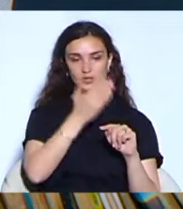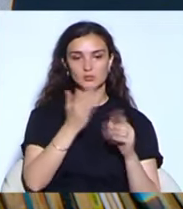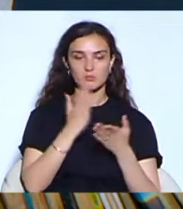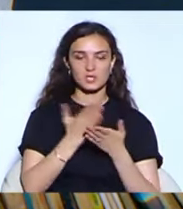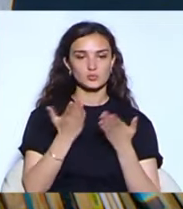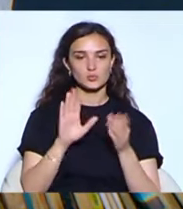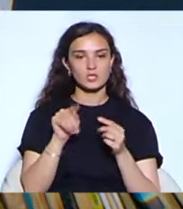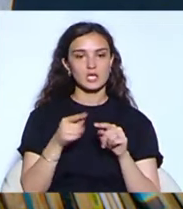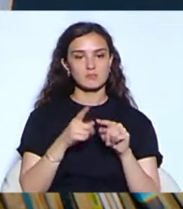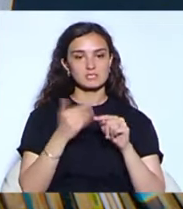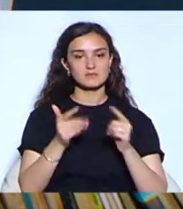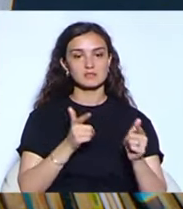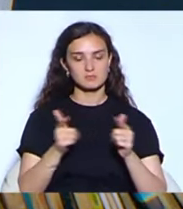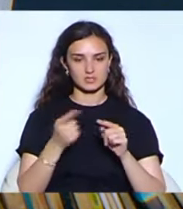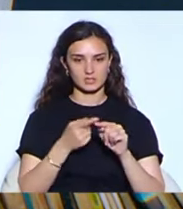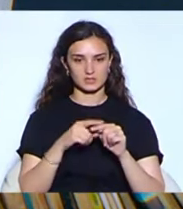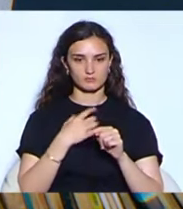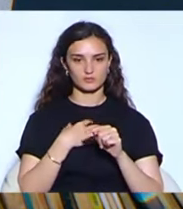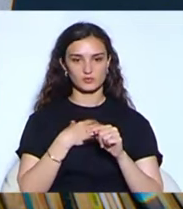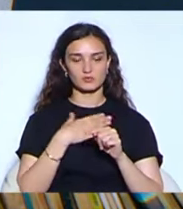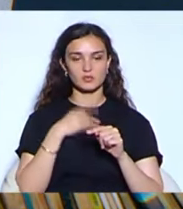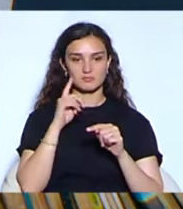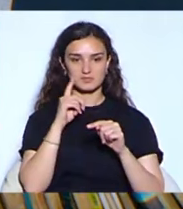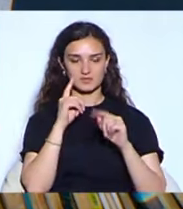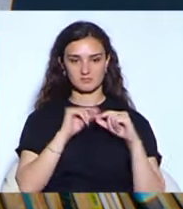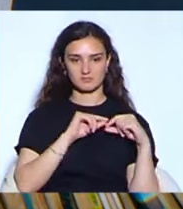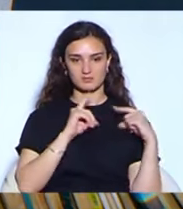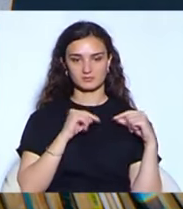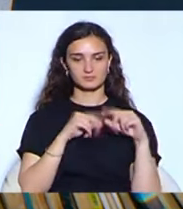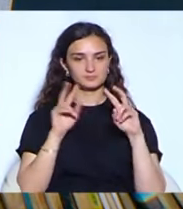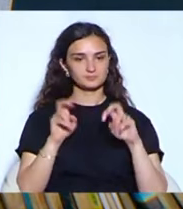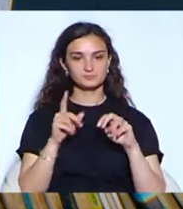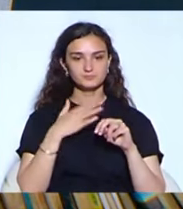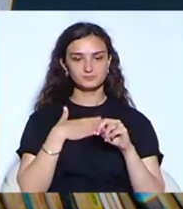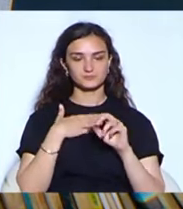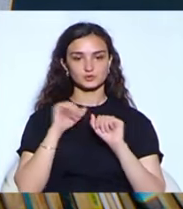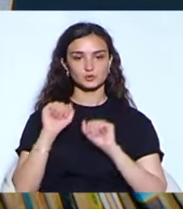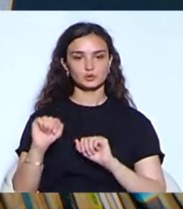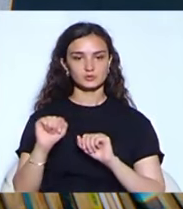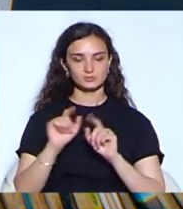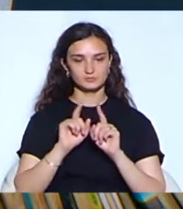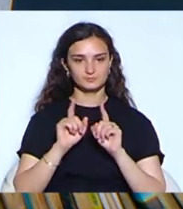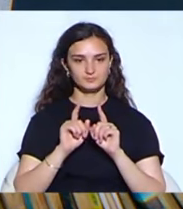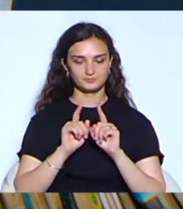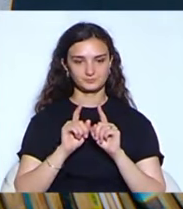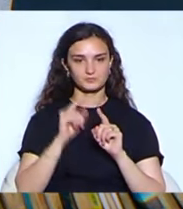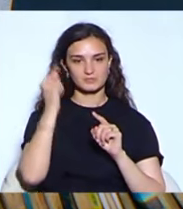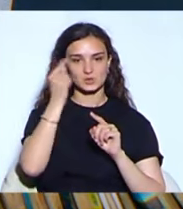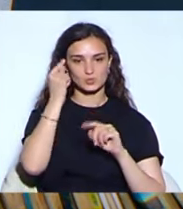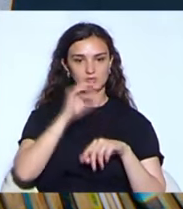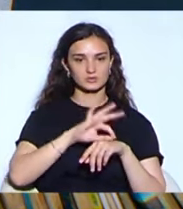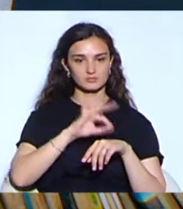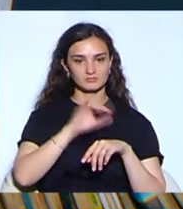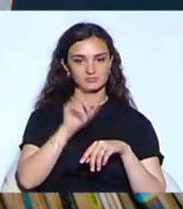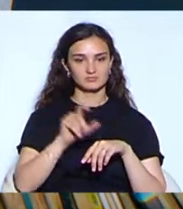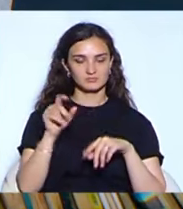არა ამისთვის მზა. ეს არის მნიშვნელოვანი. ჩემი მწვანე ბავშვთან ნიშნავს იმას, რომ ჩვენ სოლიდარობას უცხადებთ ფსიქიკური პრობლემების მქონე